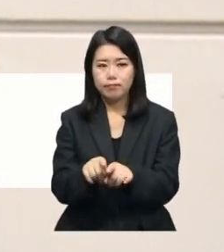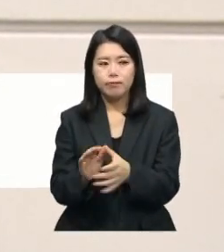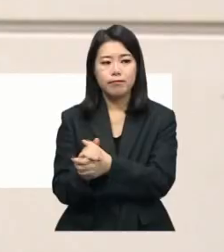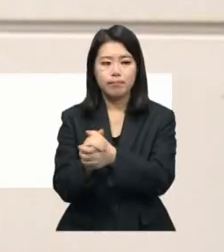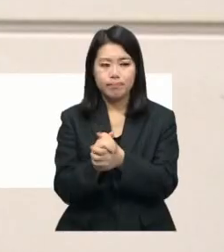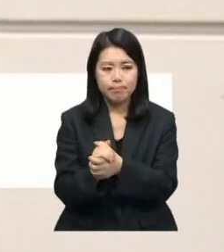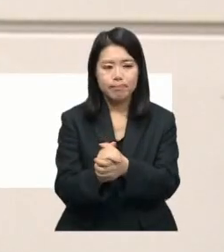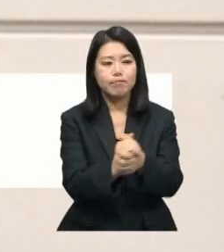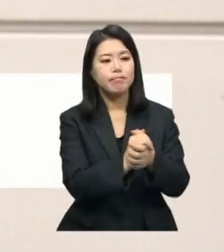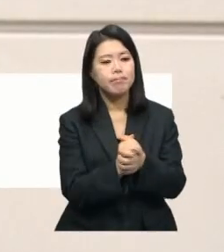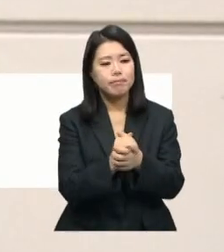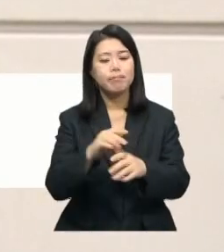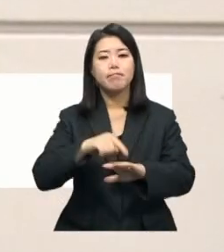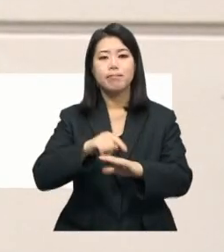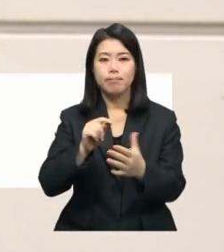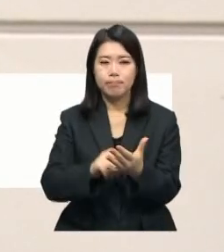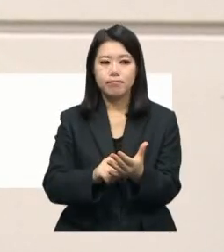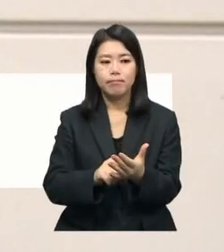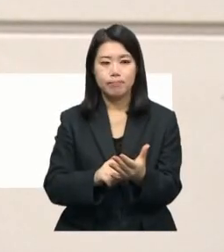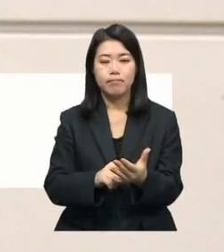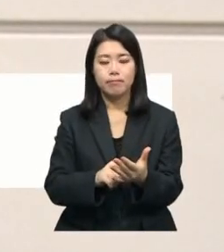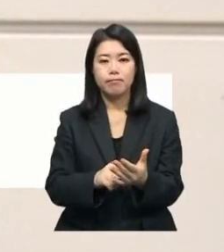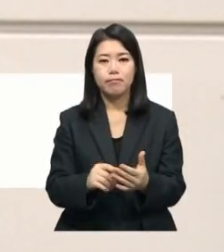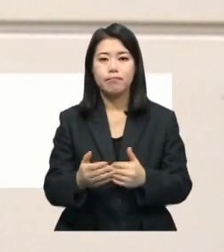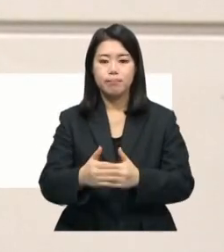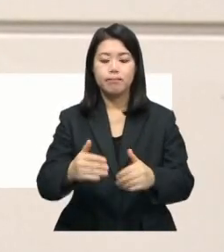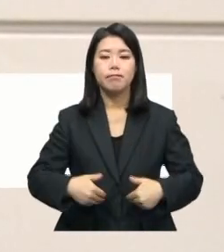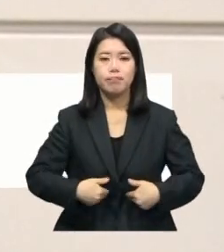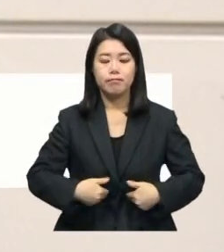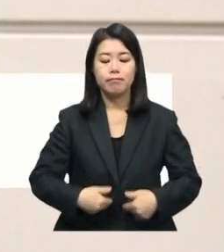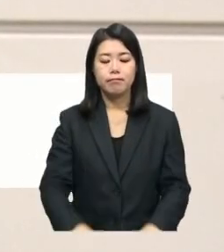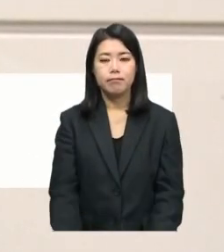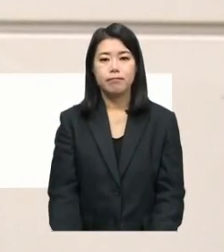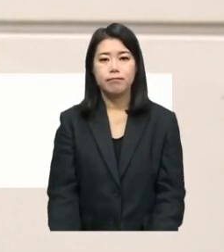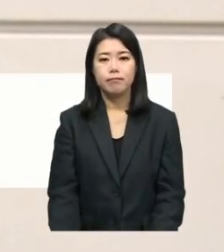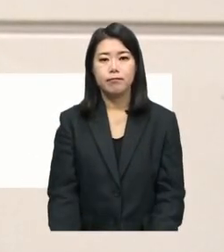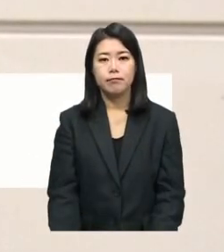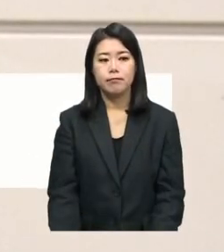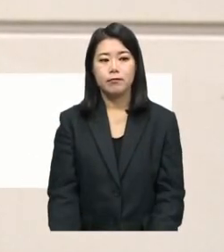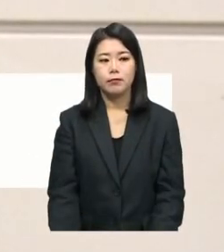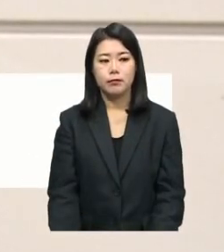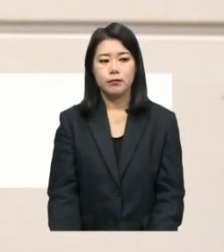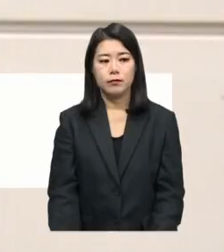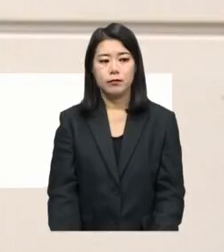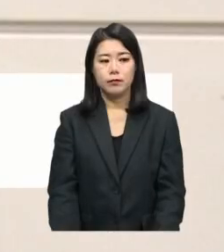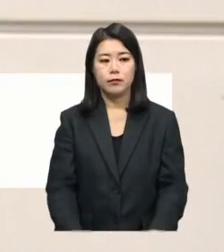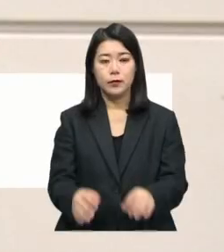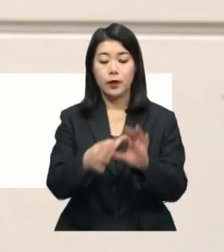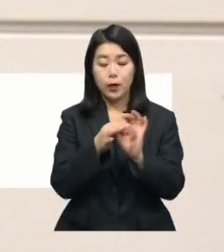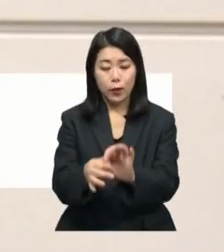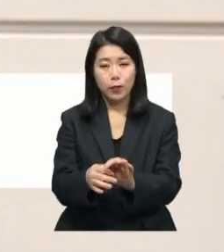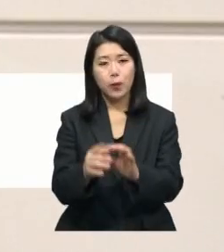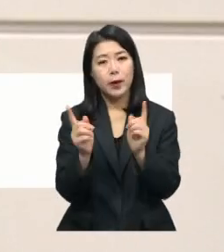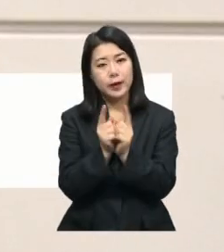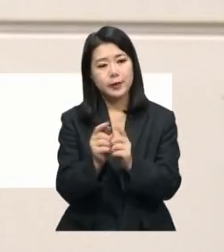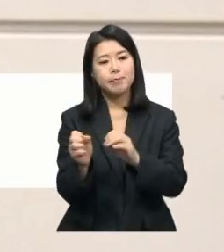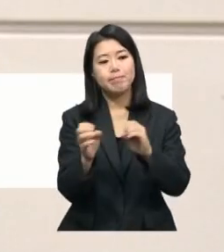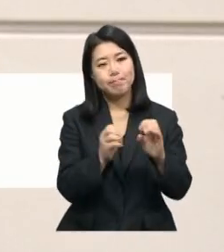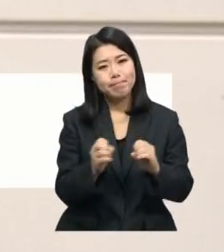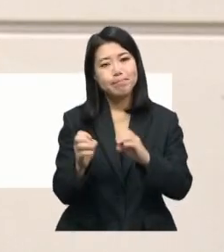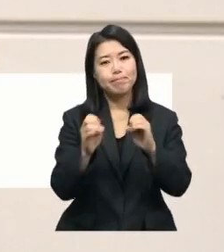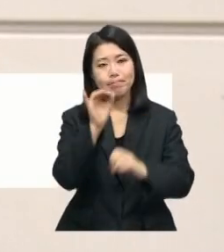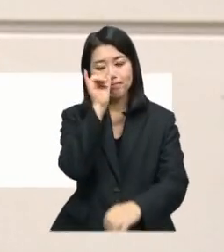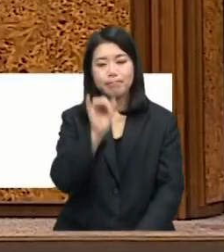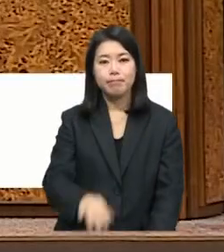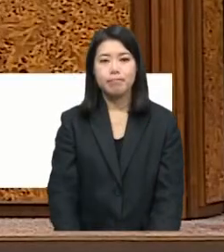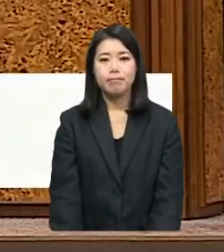좀 화합할 수 있는 부분이 만들어 나가려고 지금 계속해서 의원님들하고 만나서 이야기도 하고 그러고